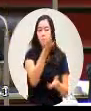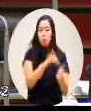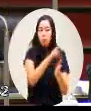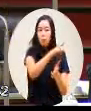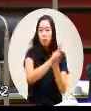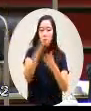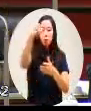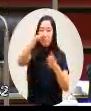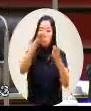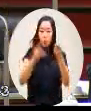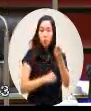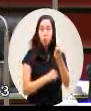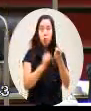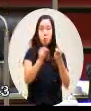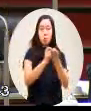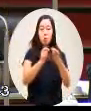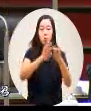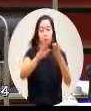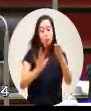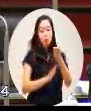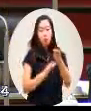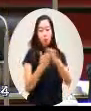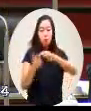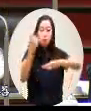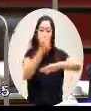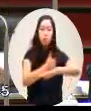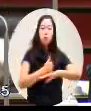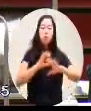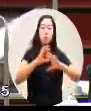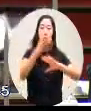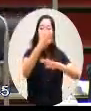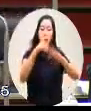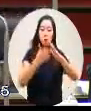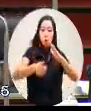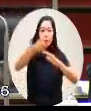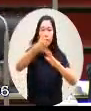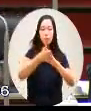明国中做校长啊，就调去阳明国中。结果这个